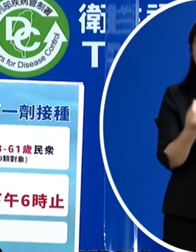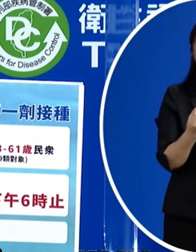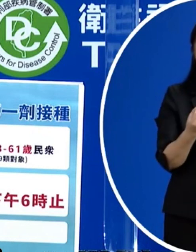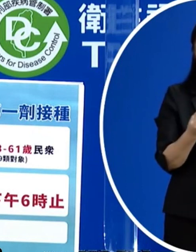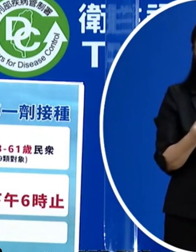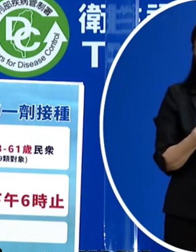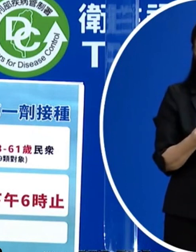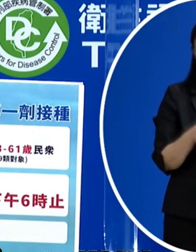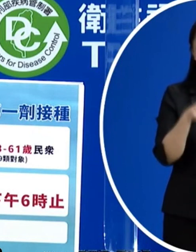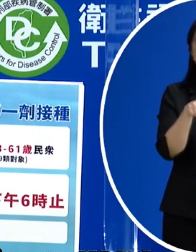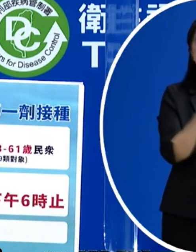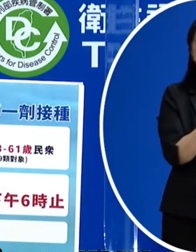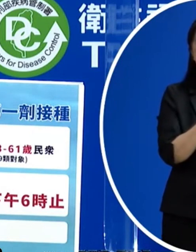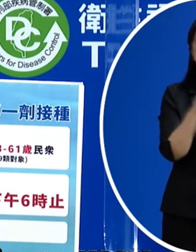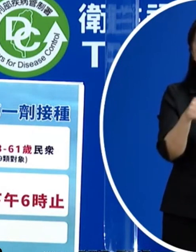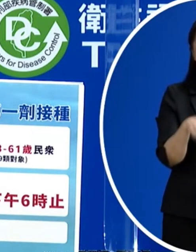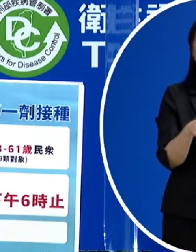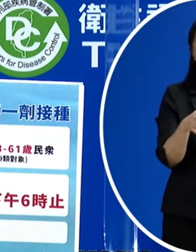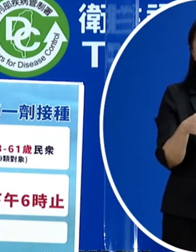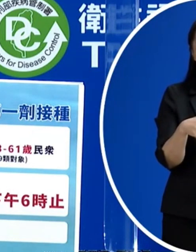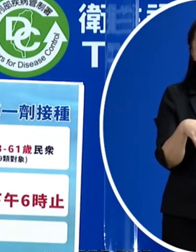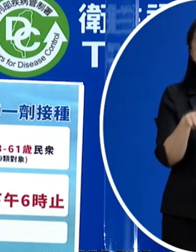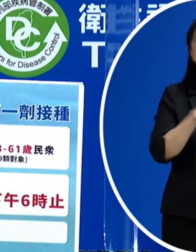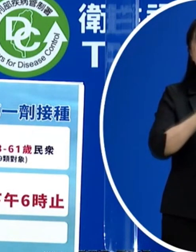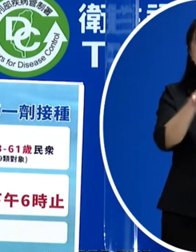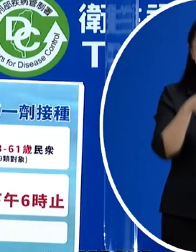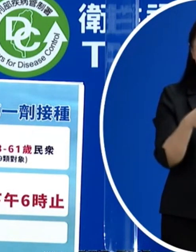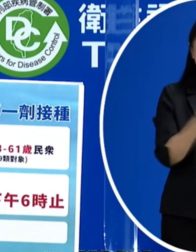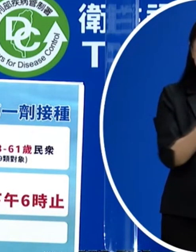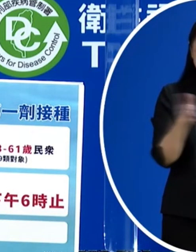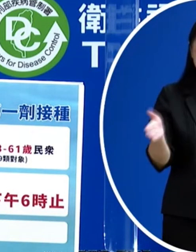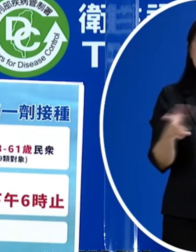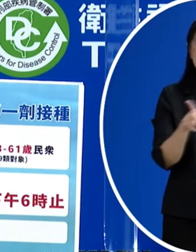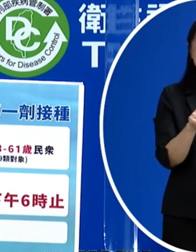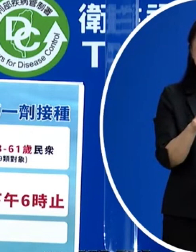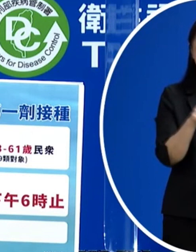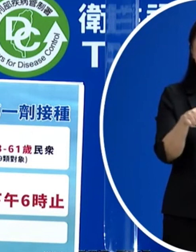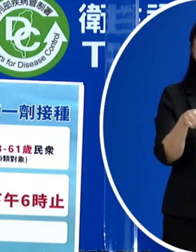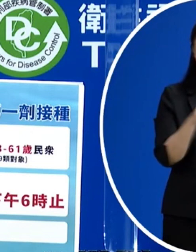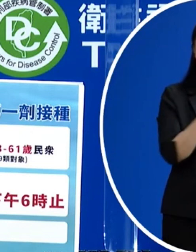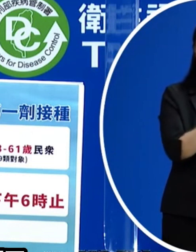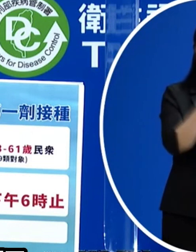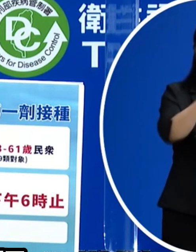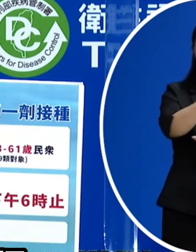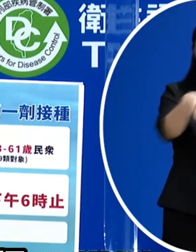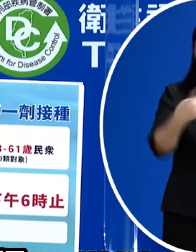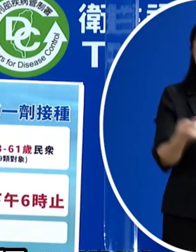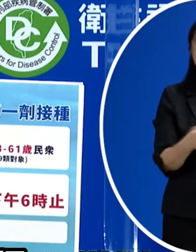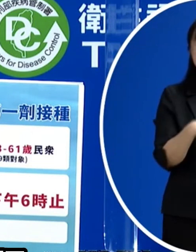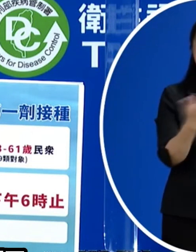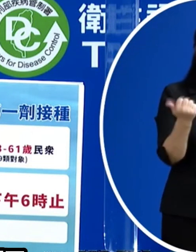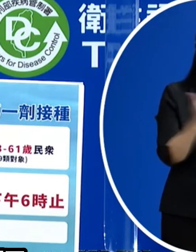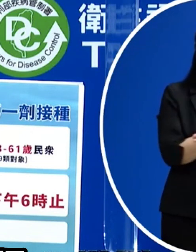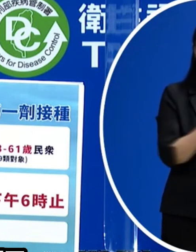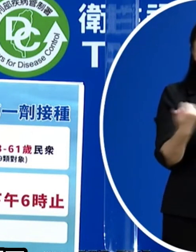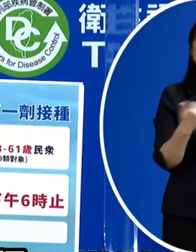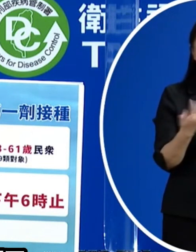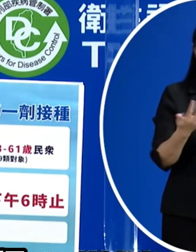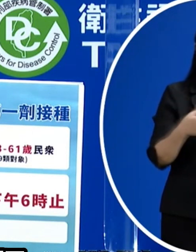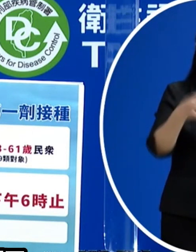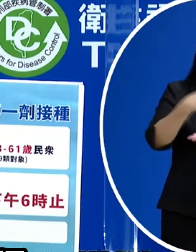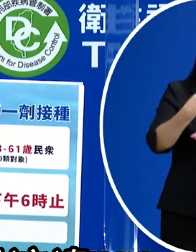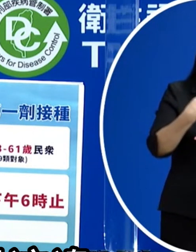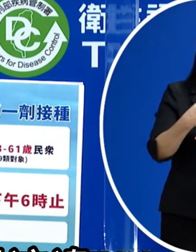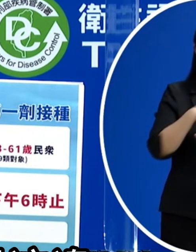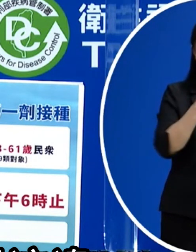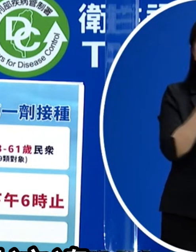还拘检的时间又拉长，那恐怕整个的营运对我们整体的一个外销货物的运作都会出问